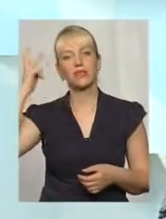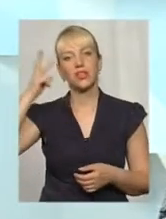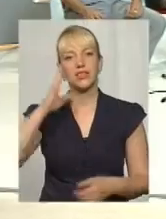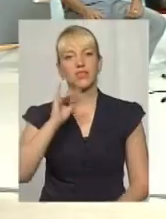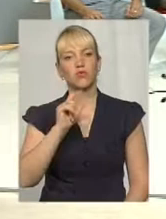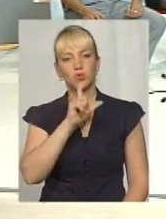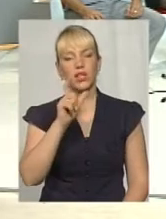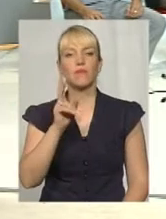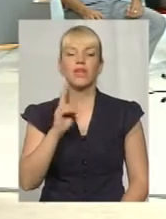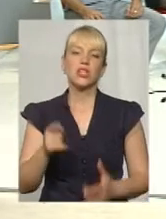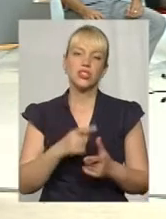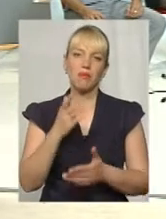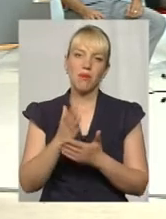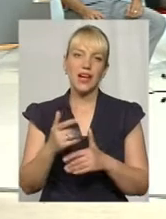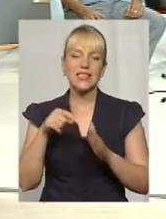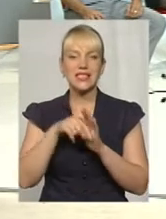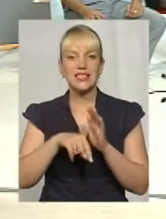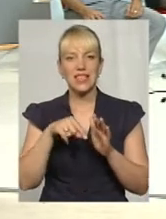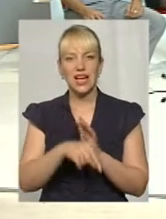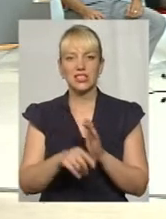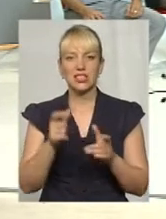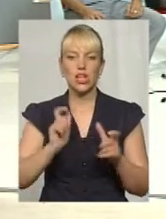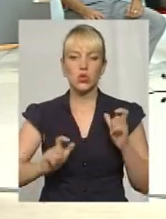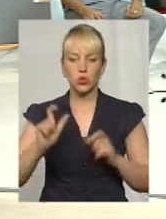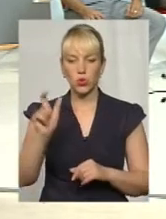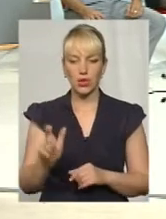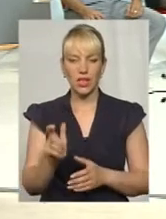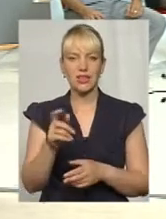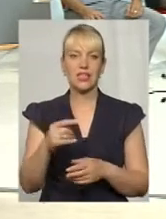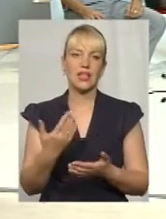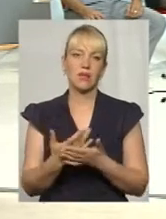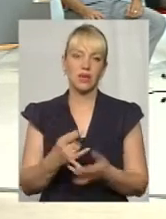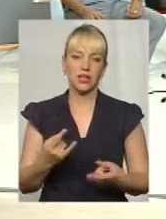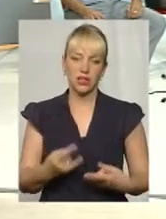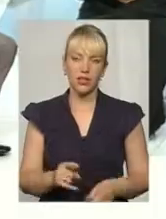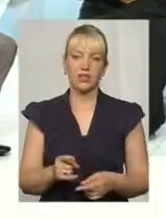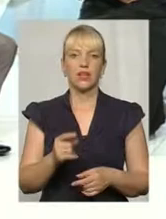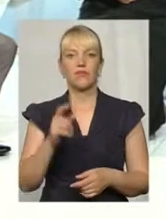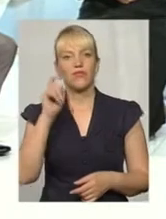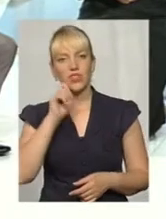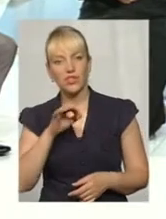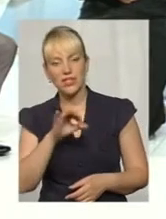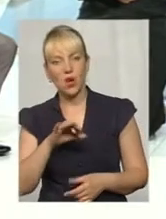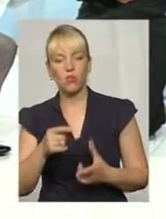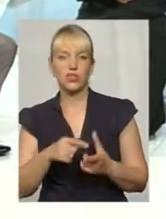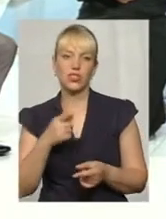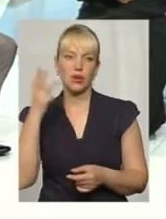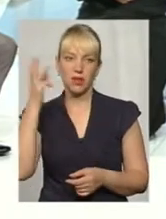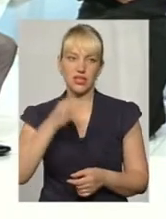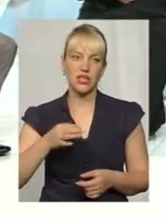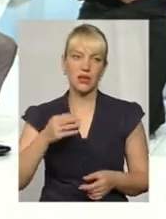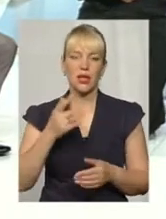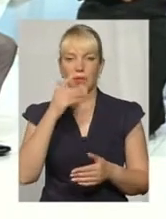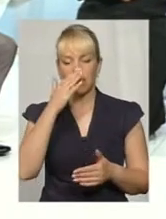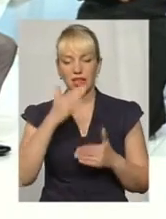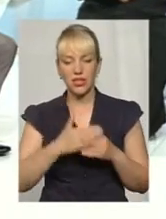Скажіть, будь ласка, чи має значення, до прикладу, студент родом з Хмельницької області чи з Вінницької, йому ближче сюди приїхати, аніж